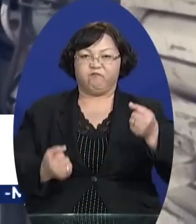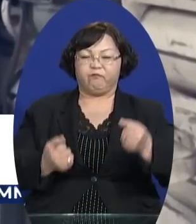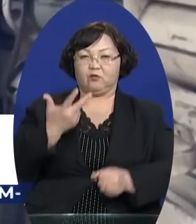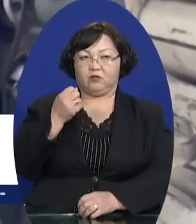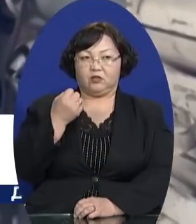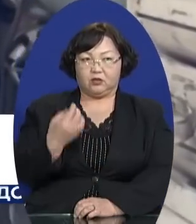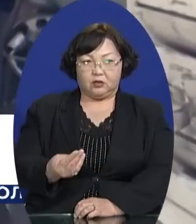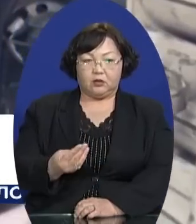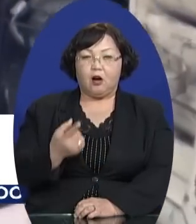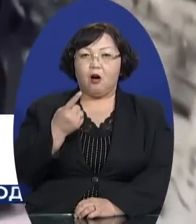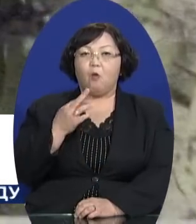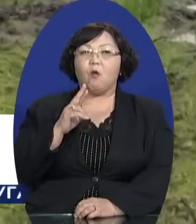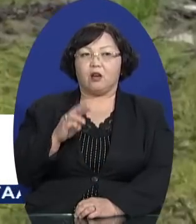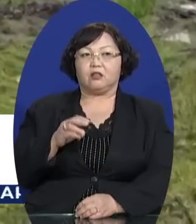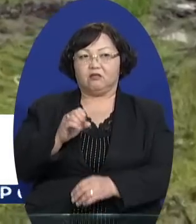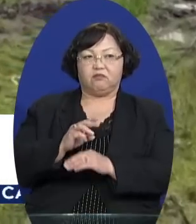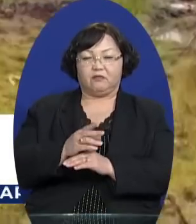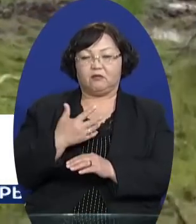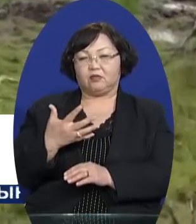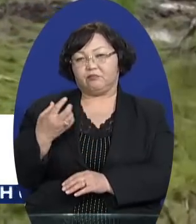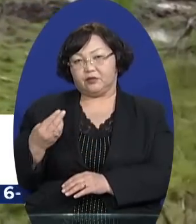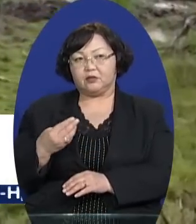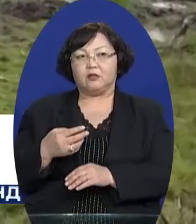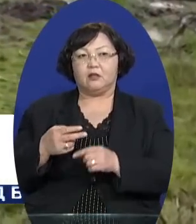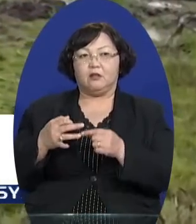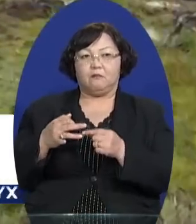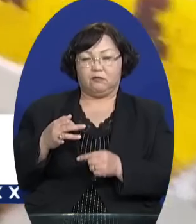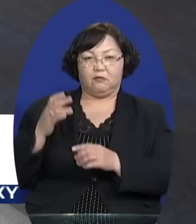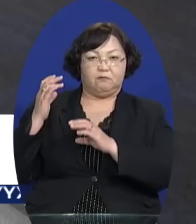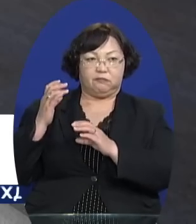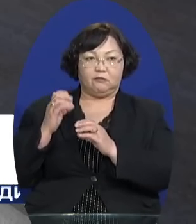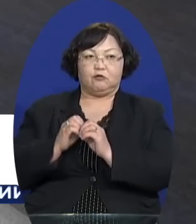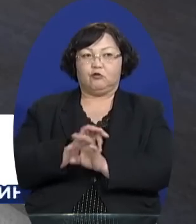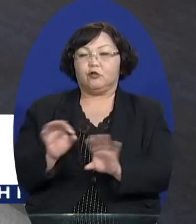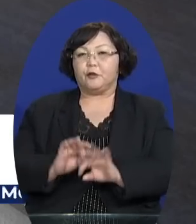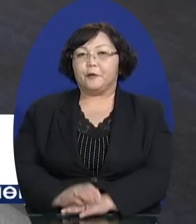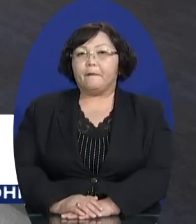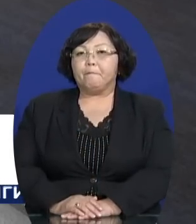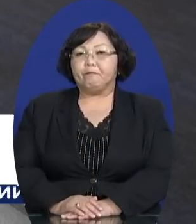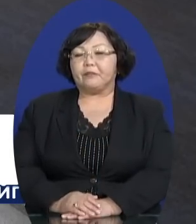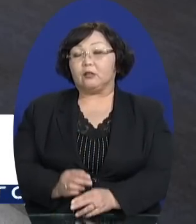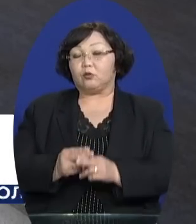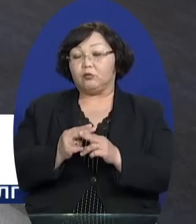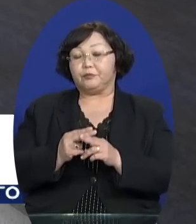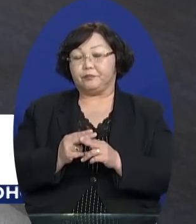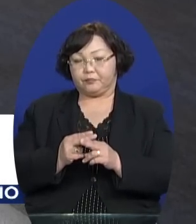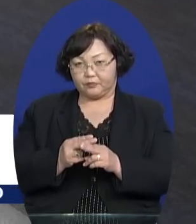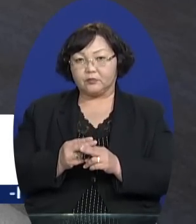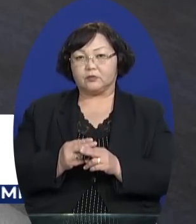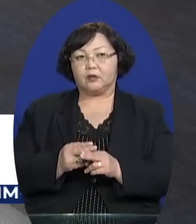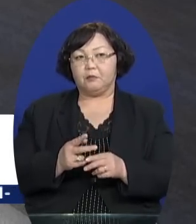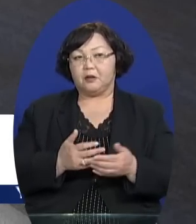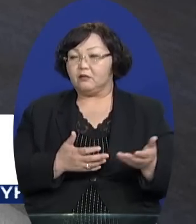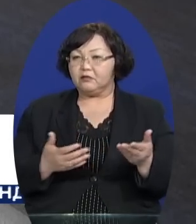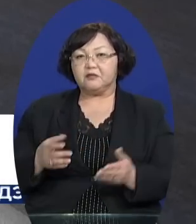тээвэрлэгч 25 ширхэг, Хаймарс системийн пужингууд зэрэг зэвсэглэл багтжээ. Шинэ багц тусламжийн талаар мэдээлэл хийсэн Пентагоны